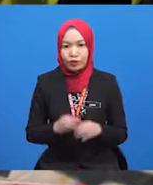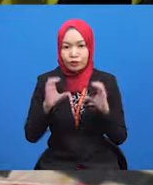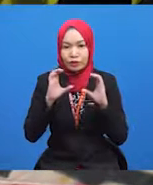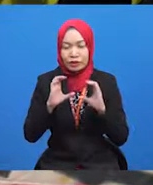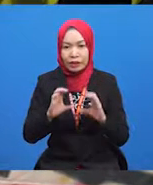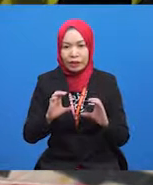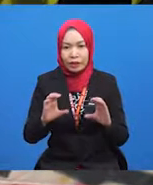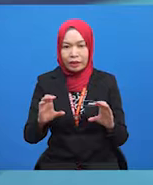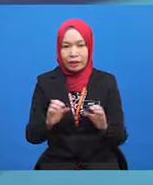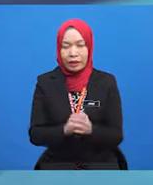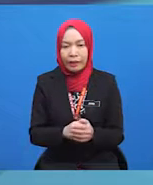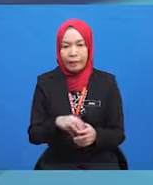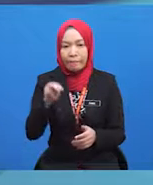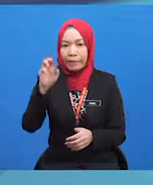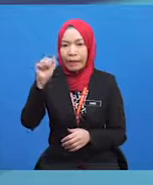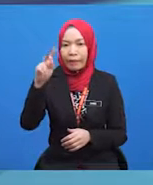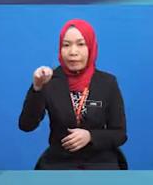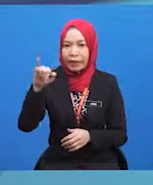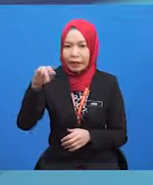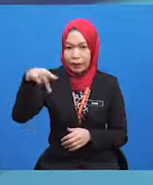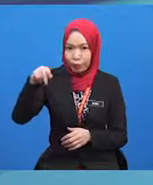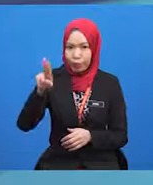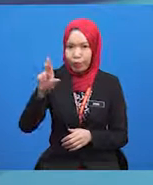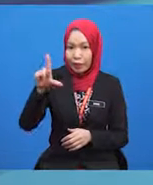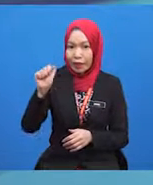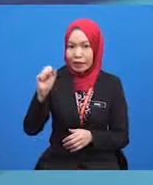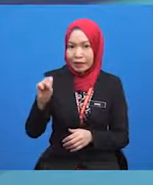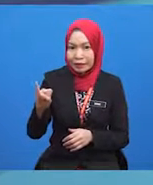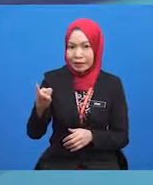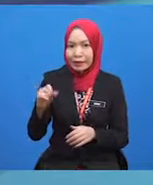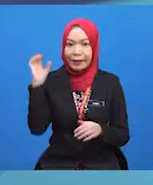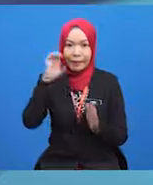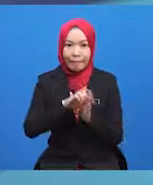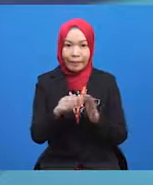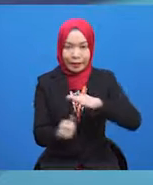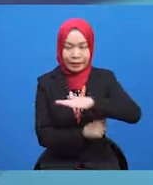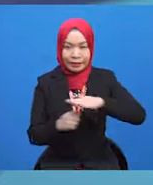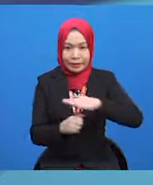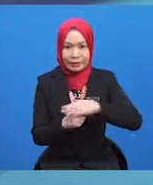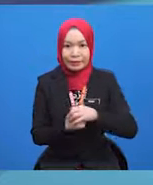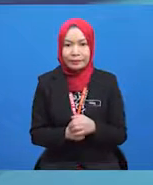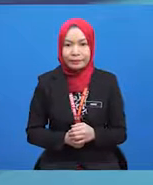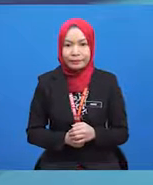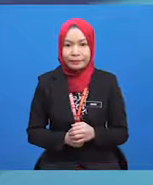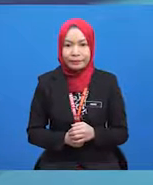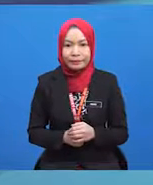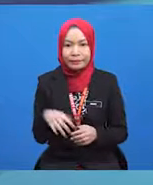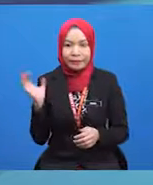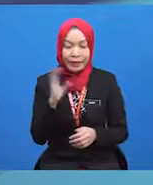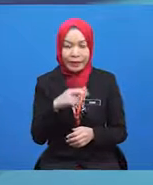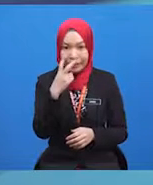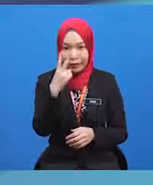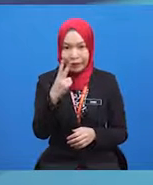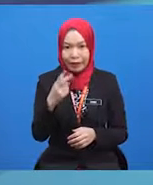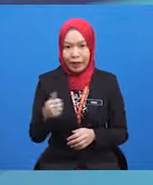paling asas. Sebelum kita mulakan amali, mari kita lihat peralatan dan perisian